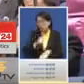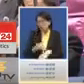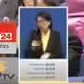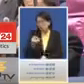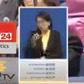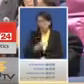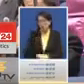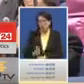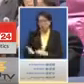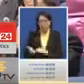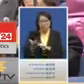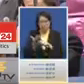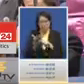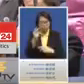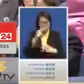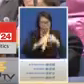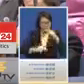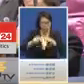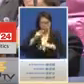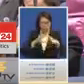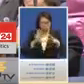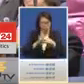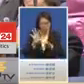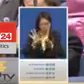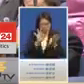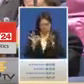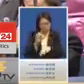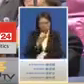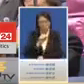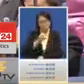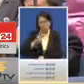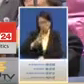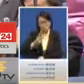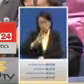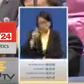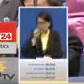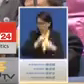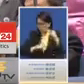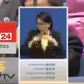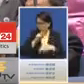ตรวจสอบการสรรหาสวท่านบอกว่าตร